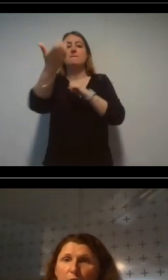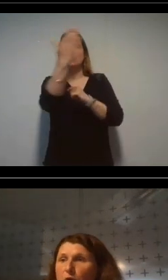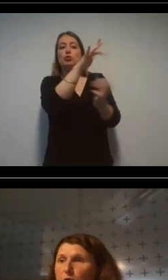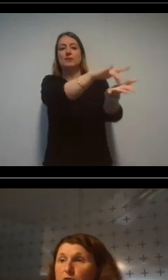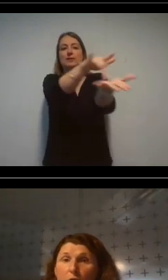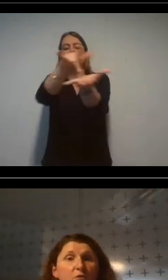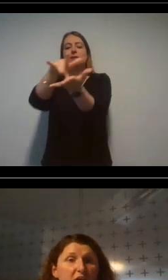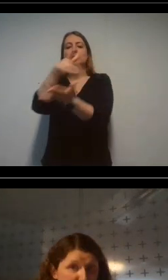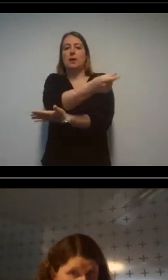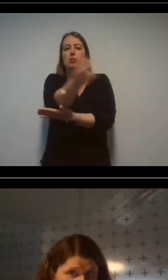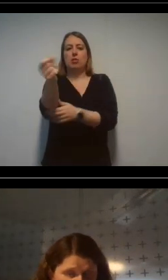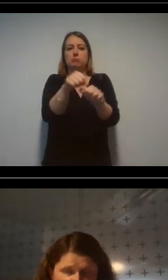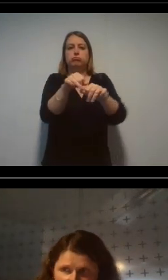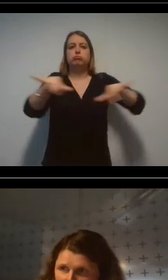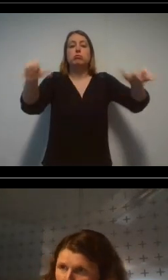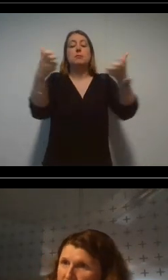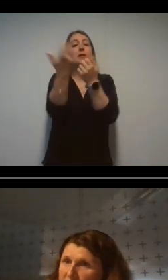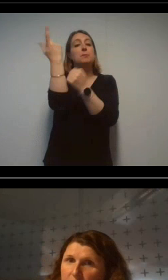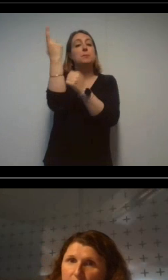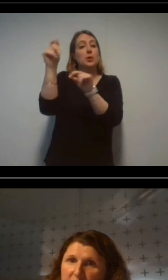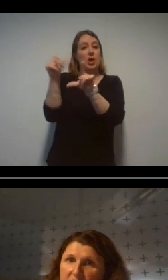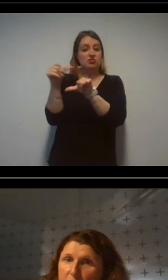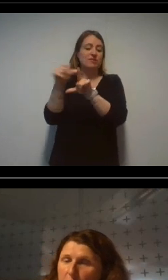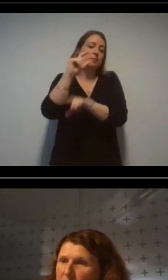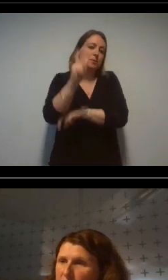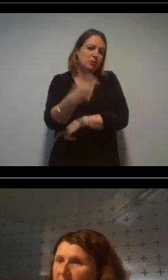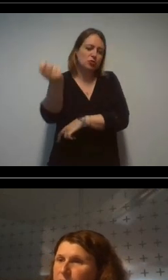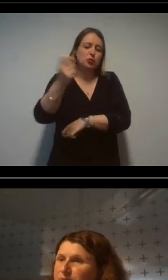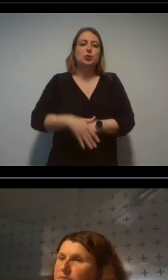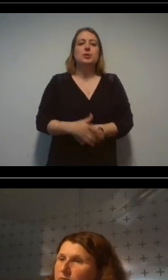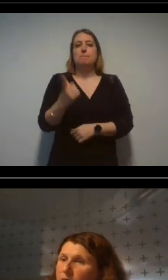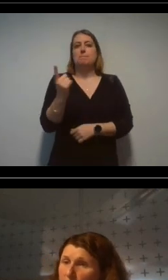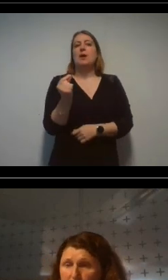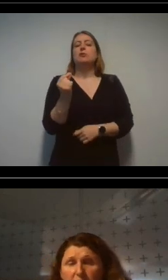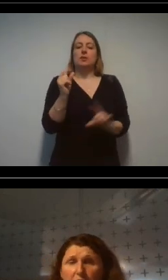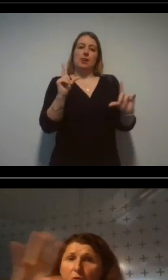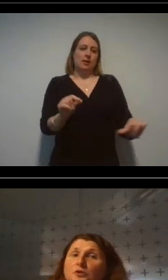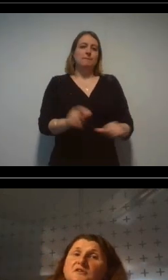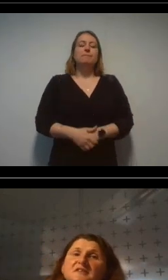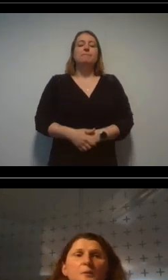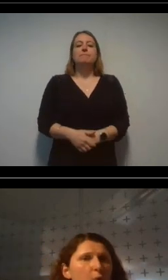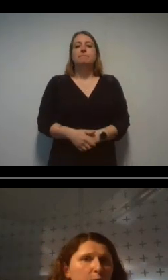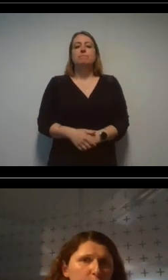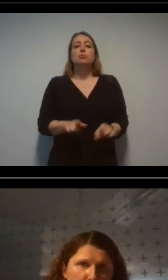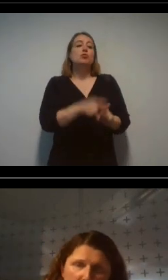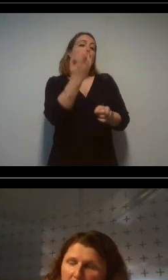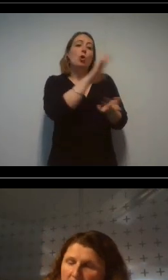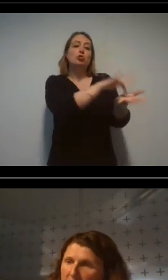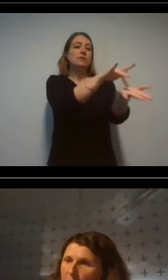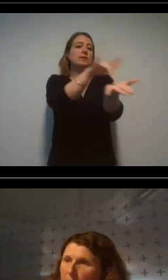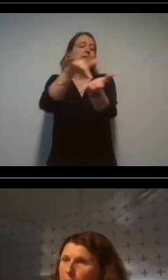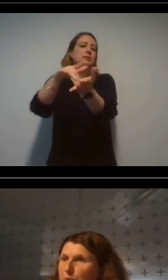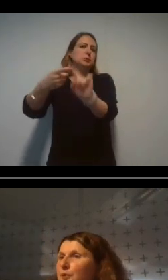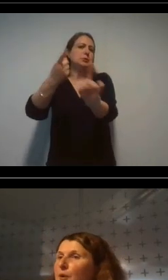dont celui de l'AGFIP, évidemment, qui est notre partenaire. et puis un ensemble de sites un peu